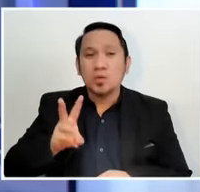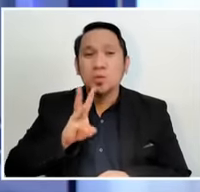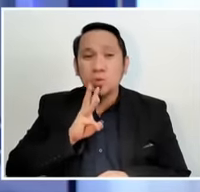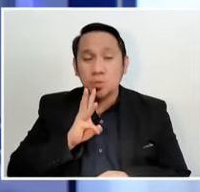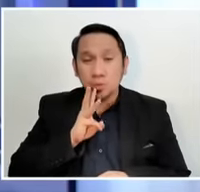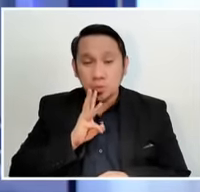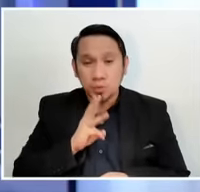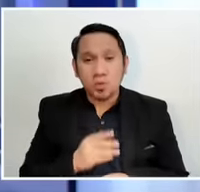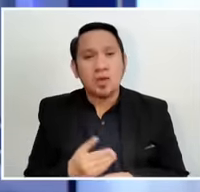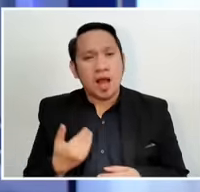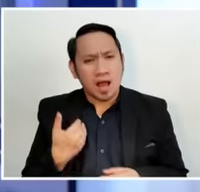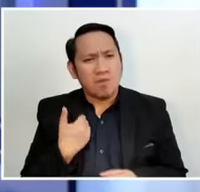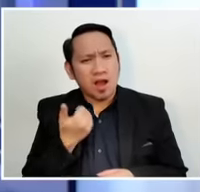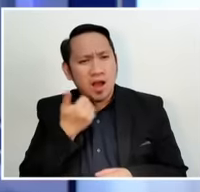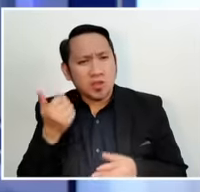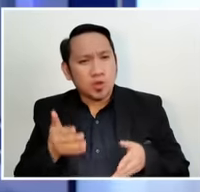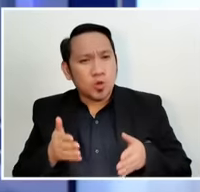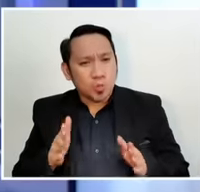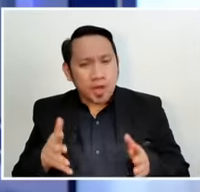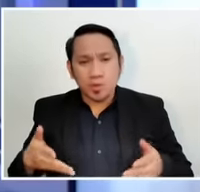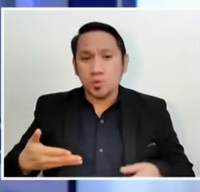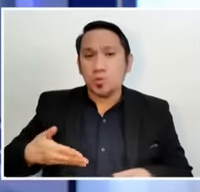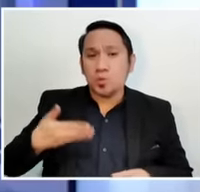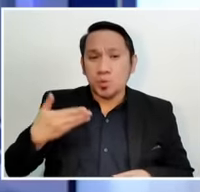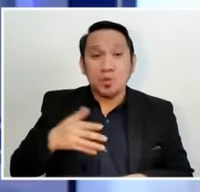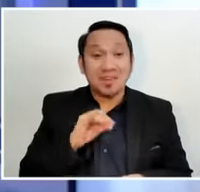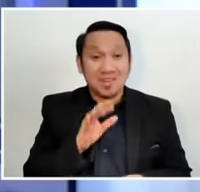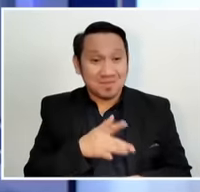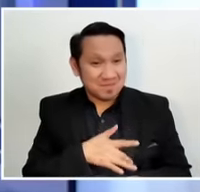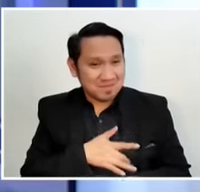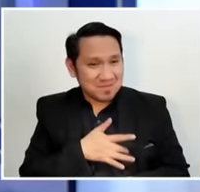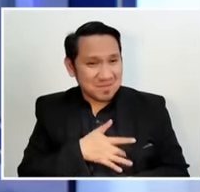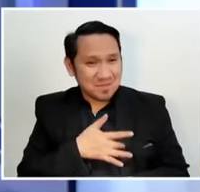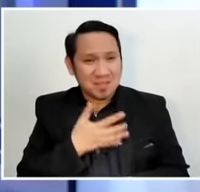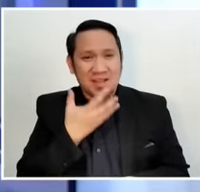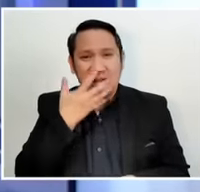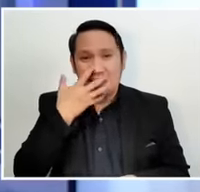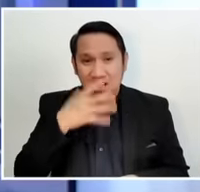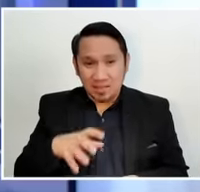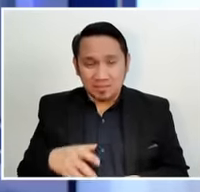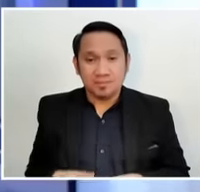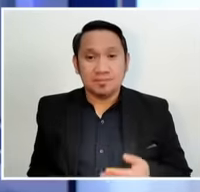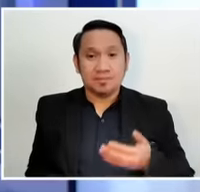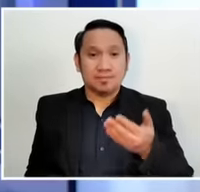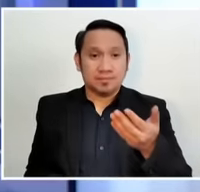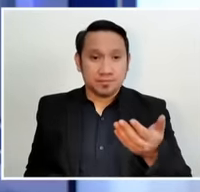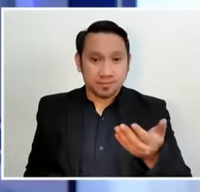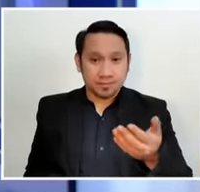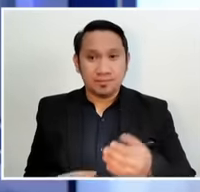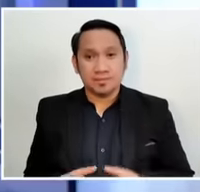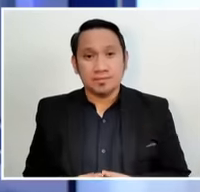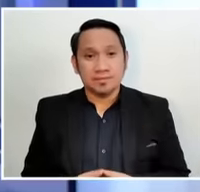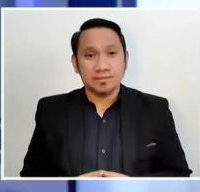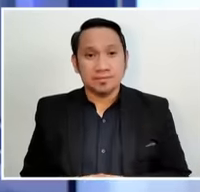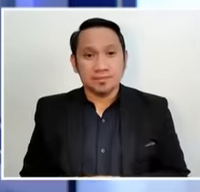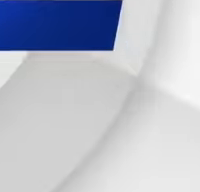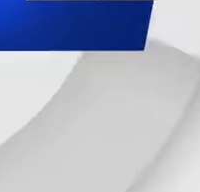ang ginhawa kapag nakadarama ng labis na init. Nagpapatrol, Rafael